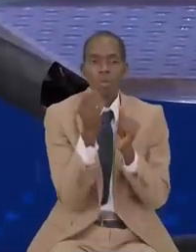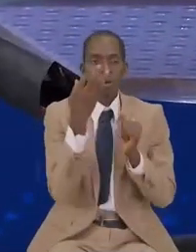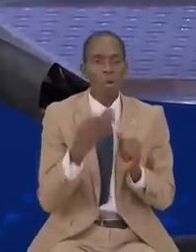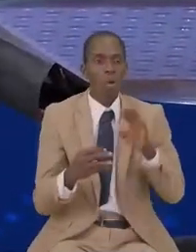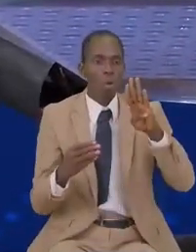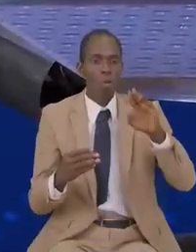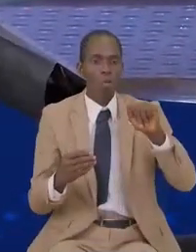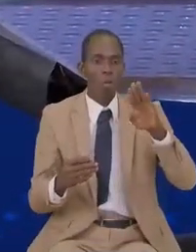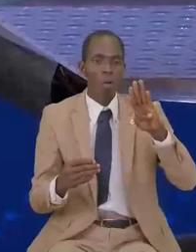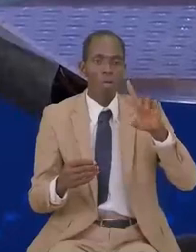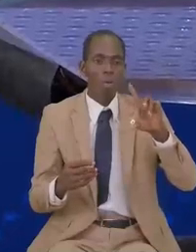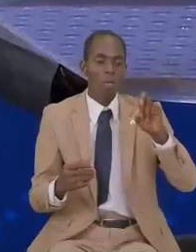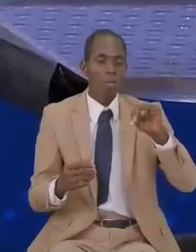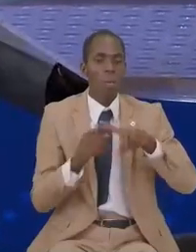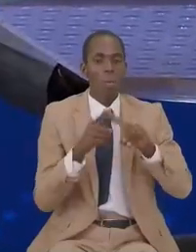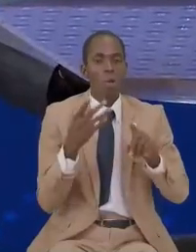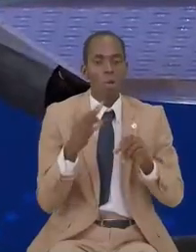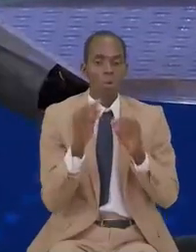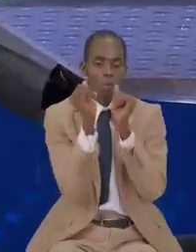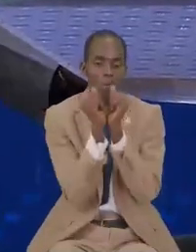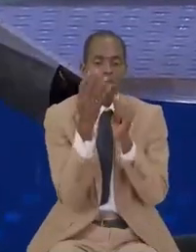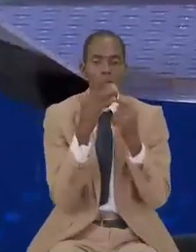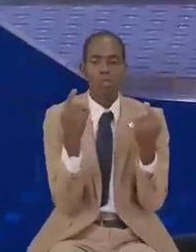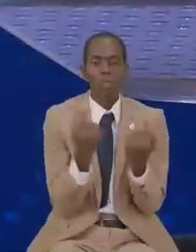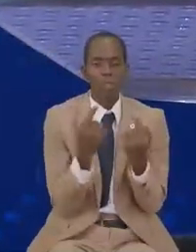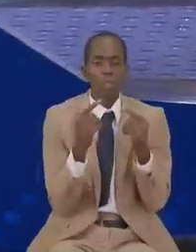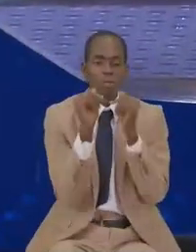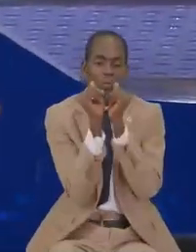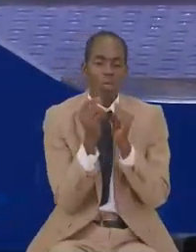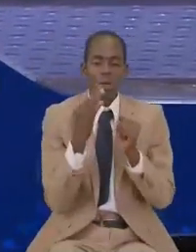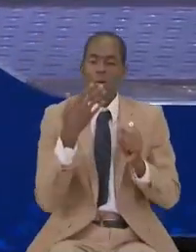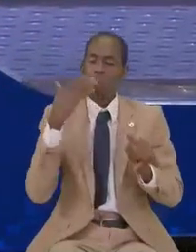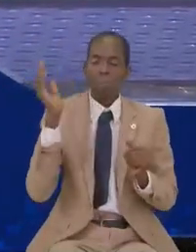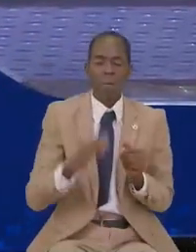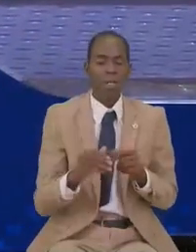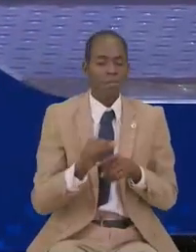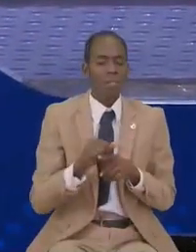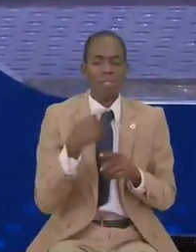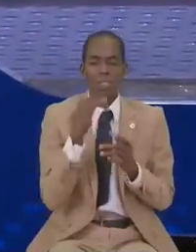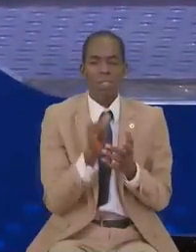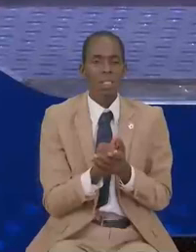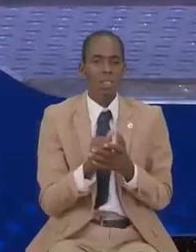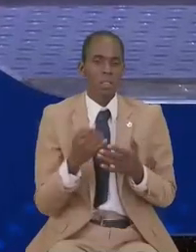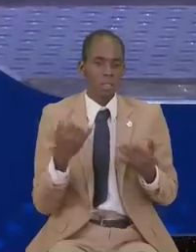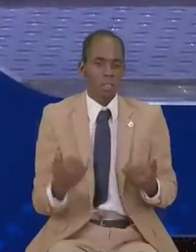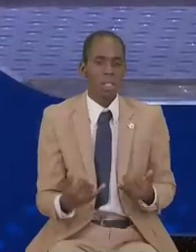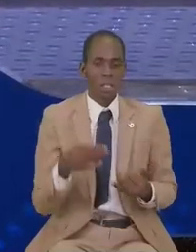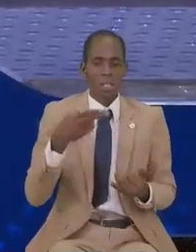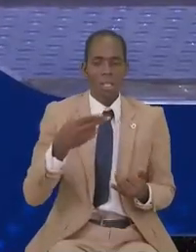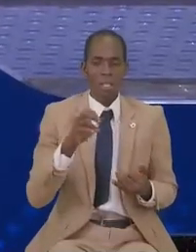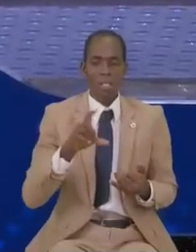captivité de Babylone, mais dans la captivité du péché et du mal. C'est pourquoi le séjour des morts ouvre sa